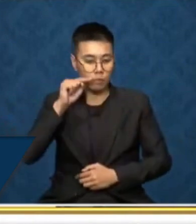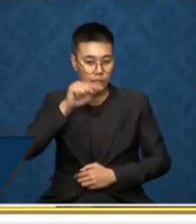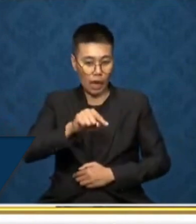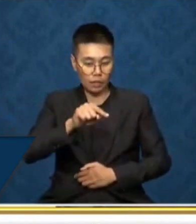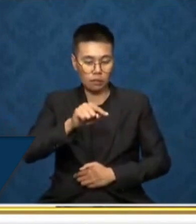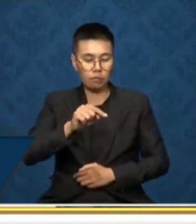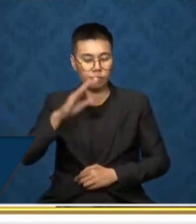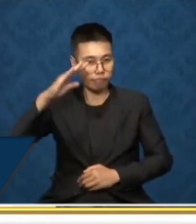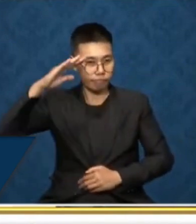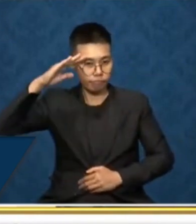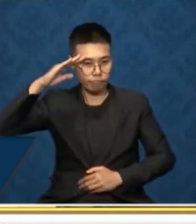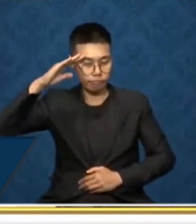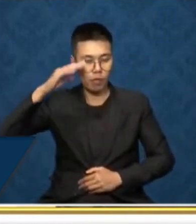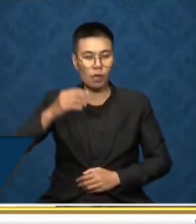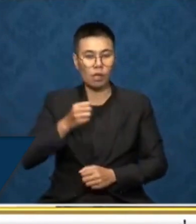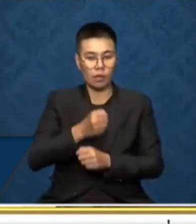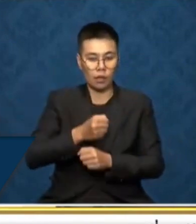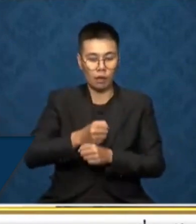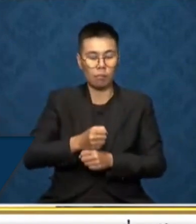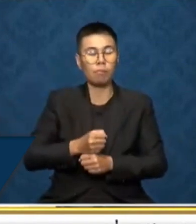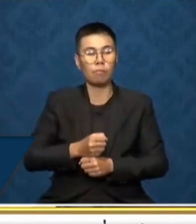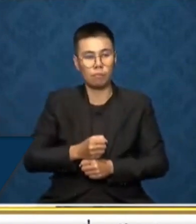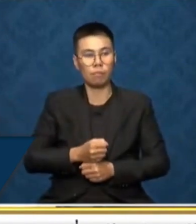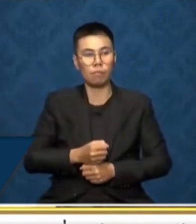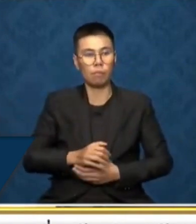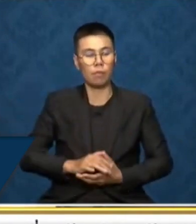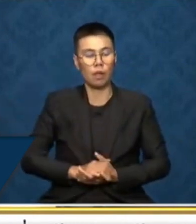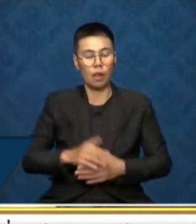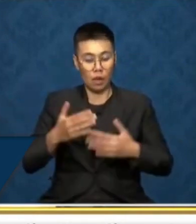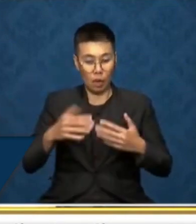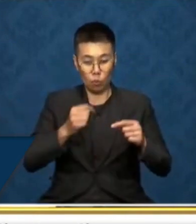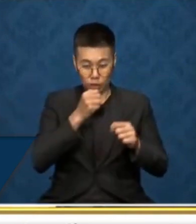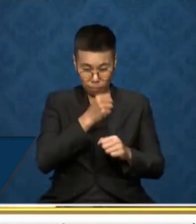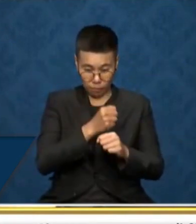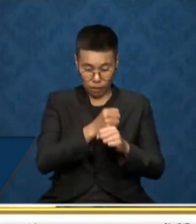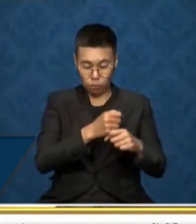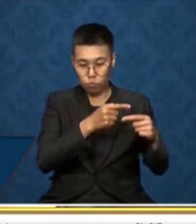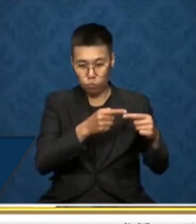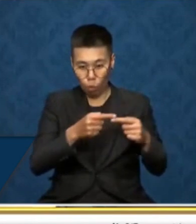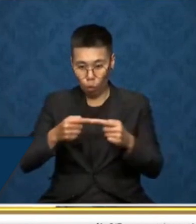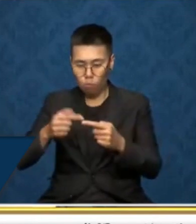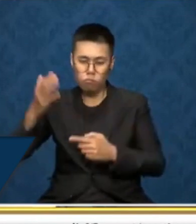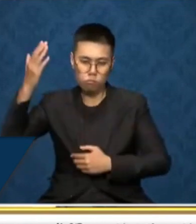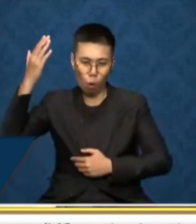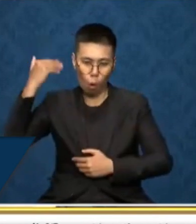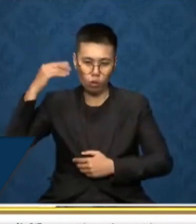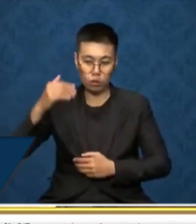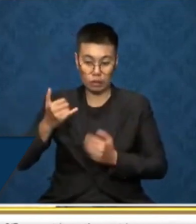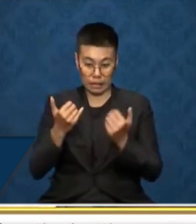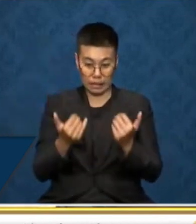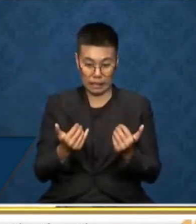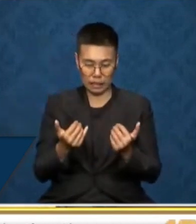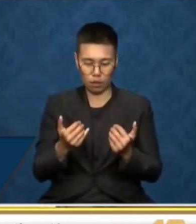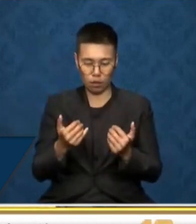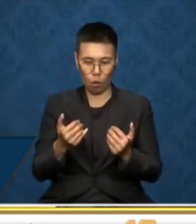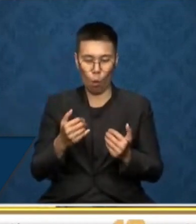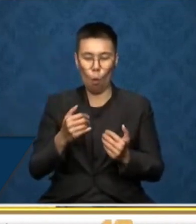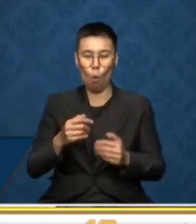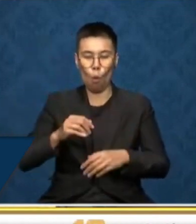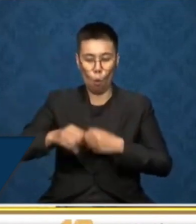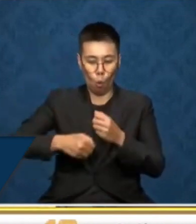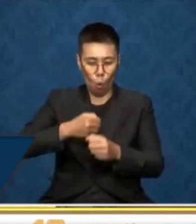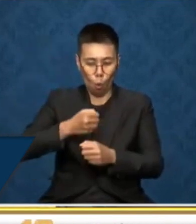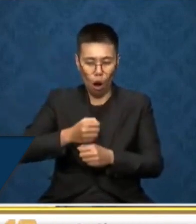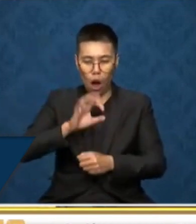มาตรการทางทหารที่เข้ามาดำเนินการเพราะฉะนั้นเนี่ยนะครับการดำเนินการต่างๆในยุคนั้นจนถึงบัดนี้เนี่ย9ปีมาแล้วจะ